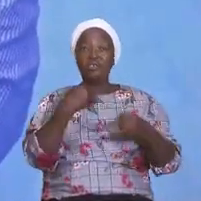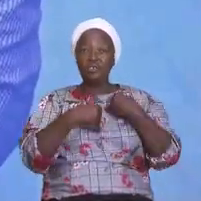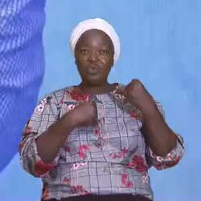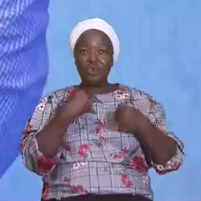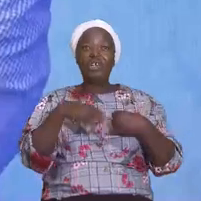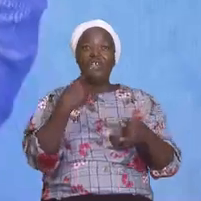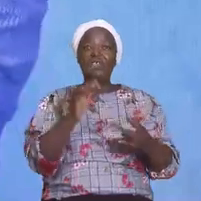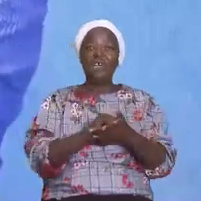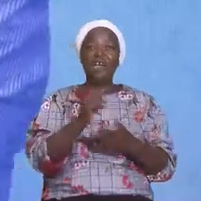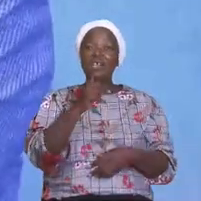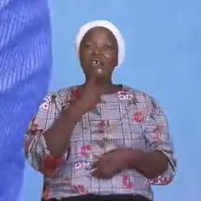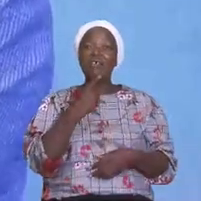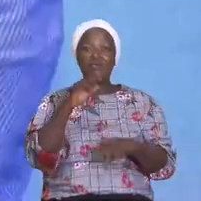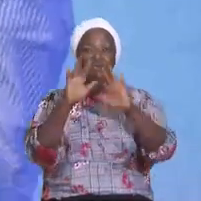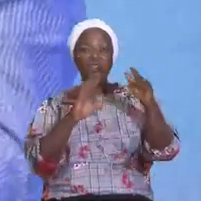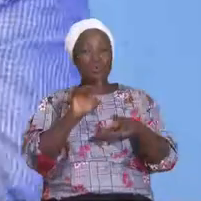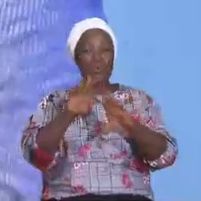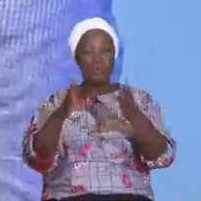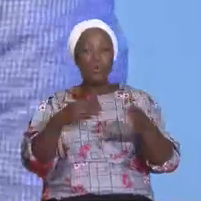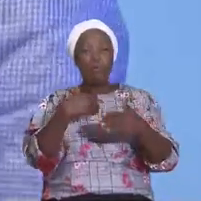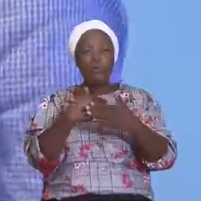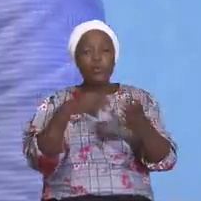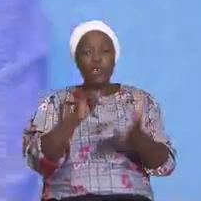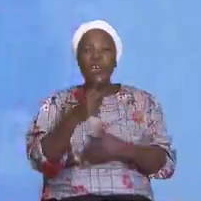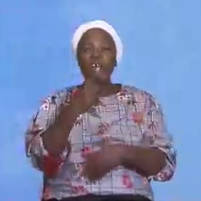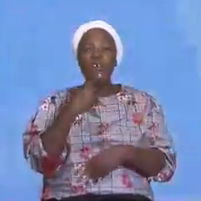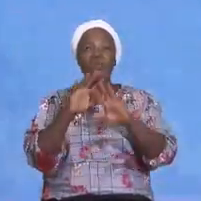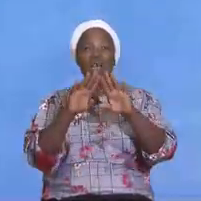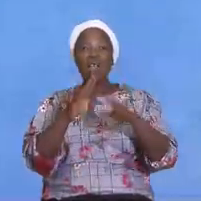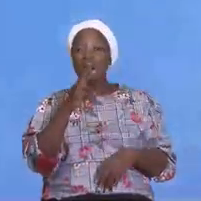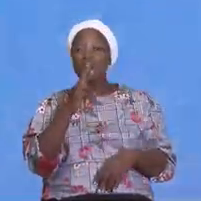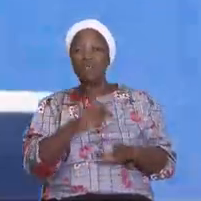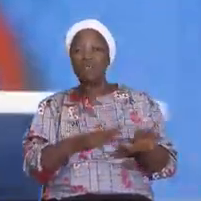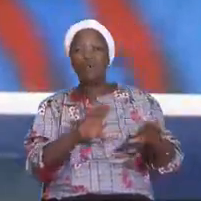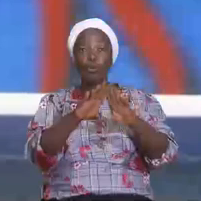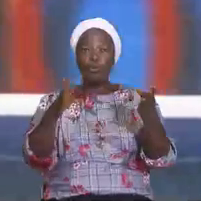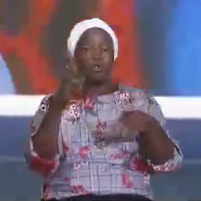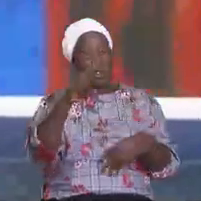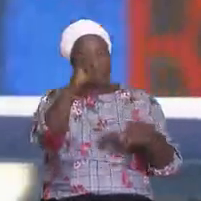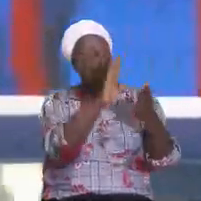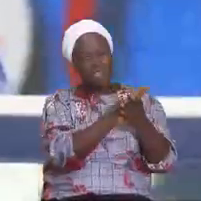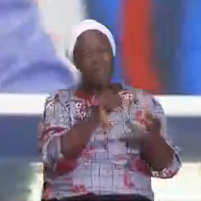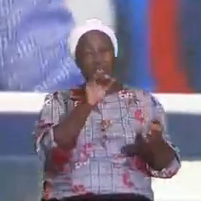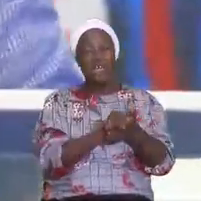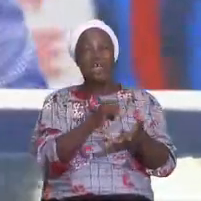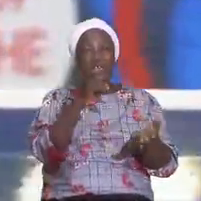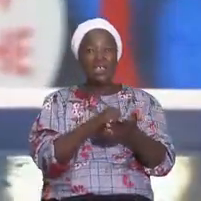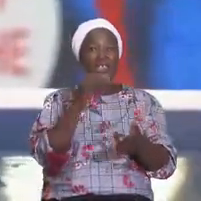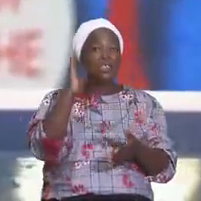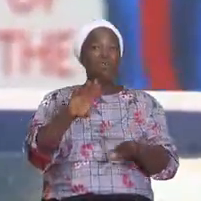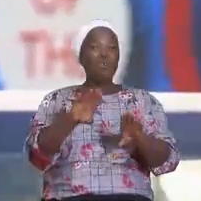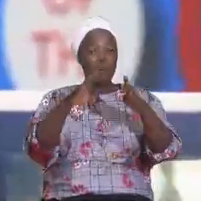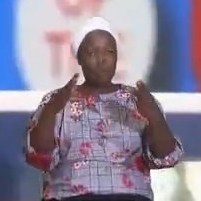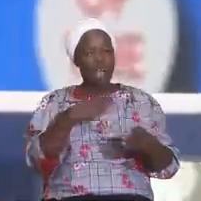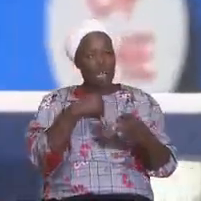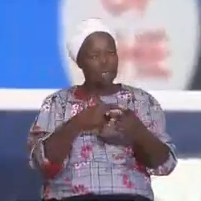la confiance, la joie, la mer Rouge allait s'ouvrir devant, avant qu'elle ne se